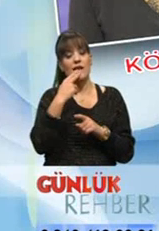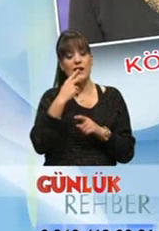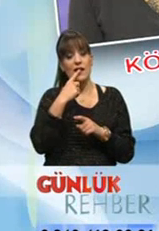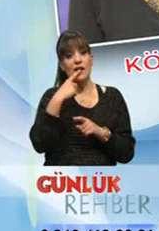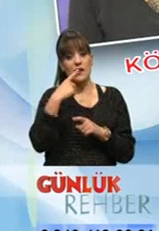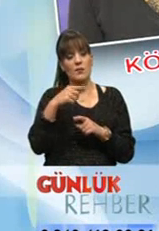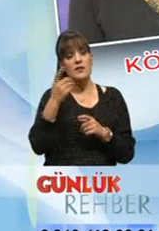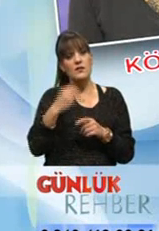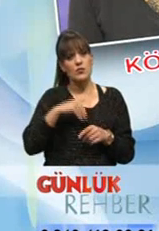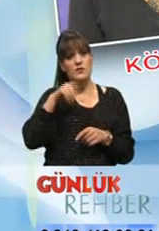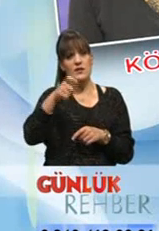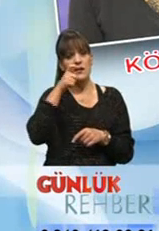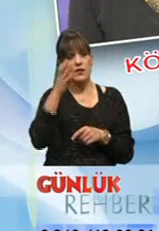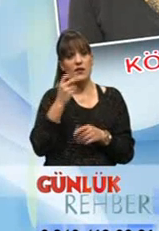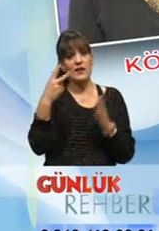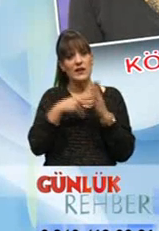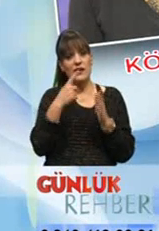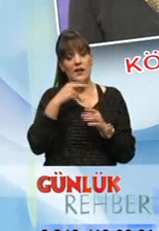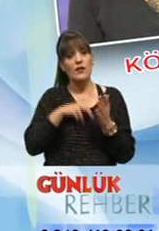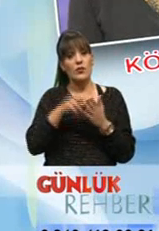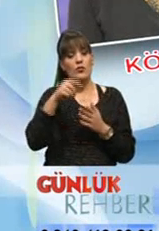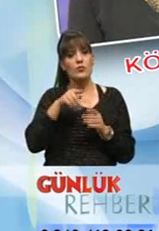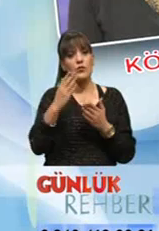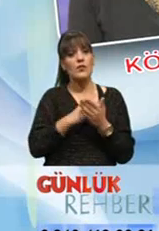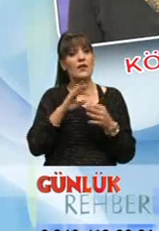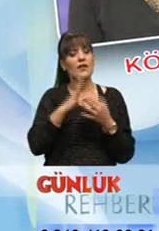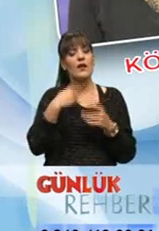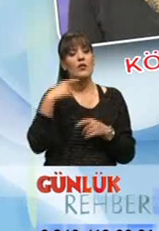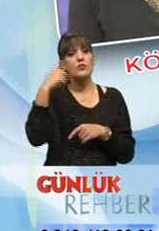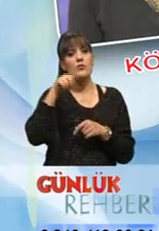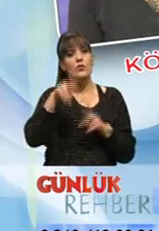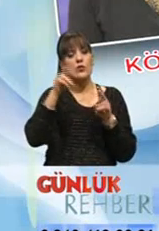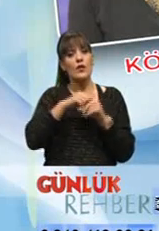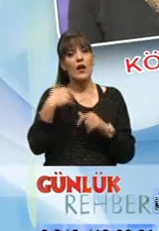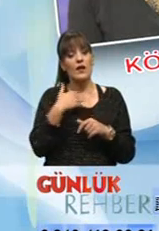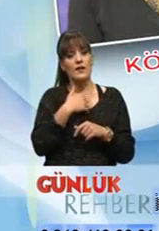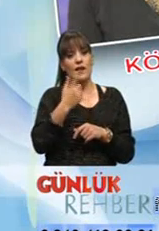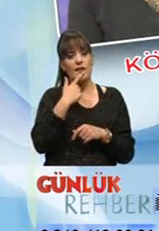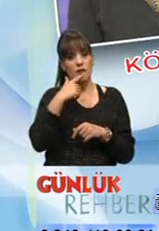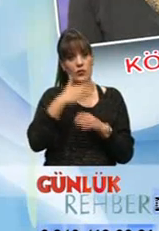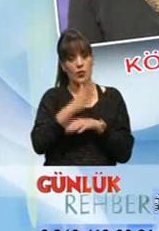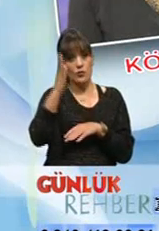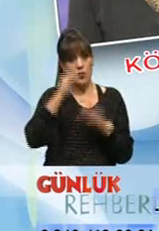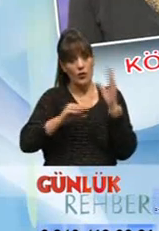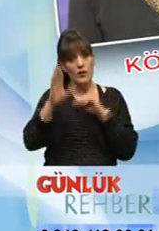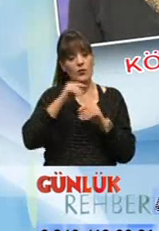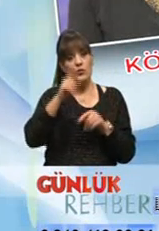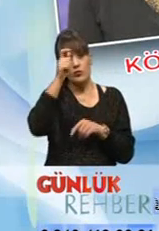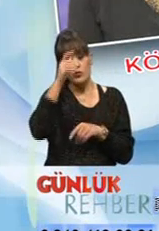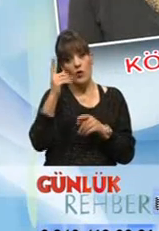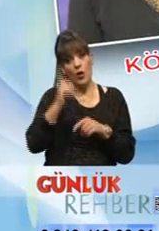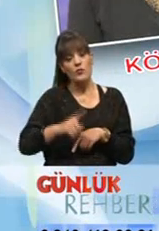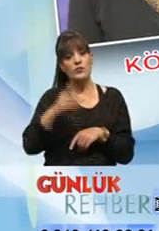denmişti. Sanıyorum siz de bunu dikkate alıyorsunuz ki iki dili götürüyorsunuz programı. Siz ne düşünüyorsunuz bu konuda? Ana dilin doğru öğrenilmesi, Türkçenin önce